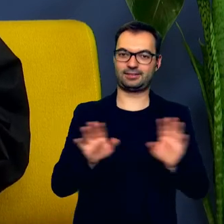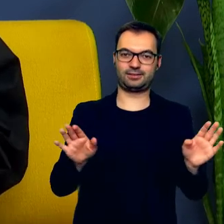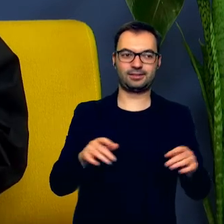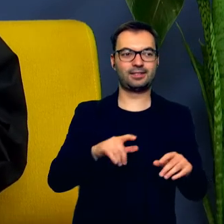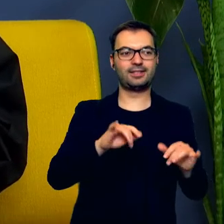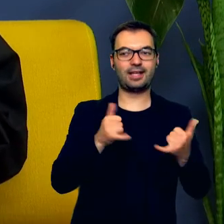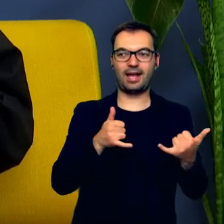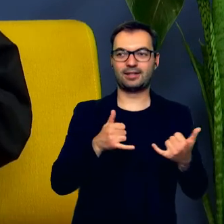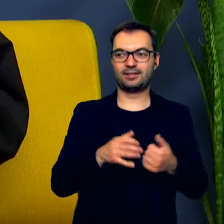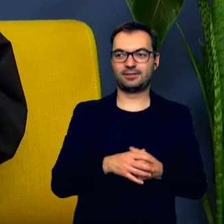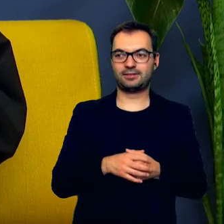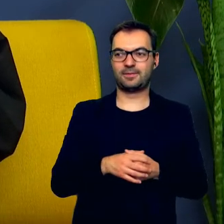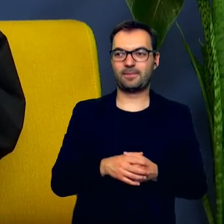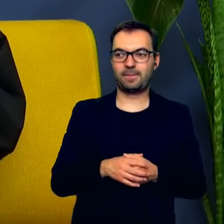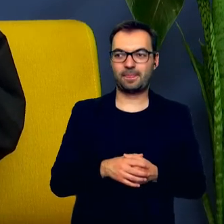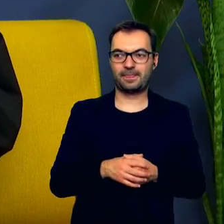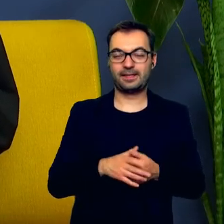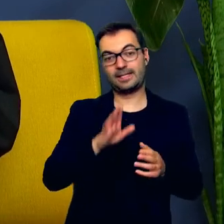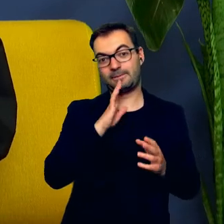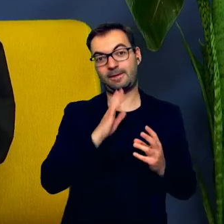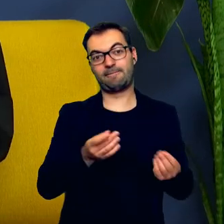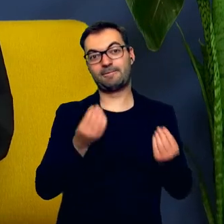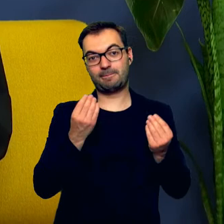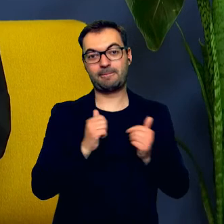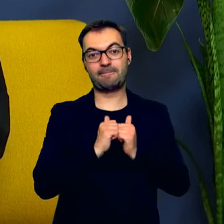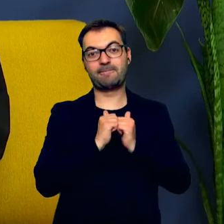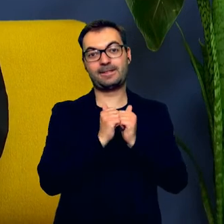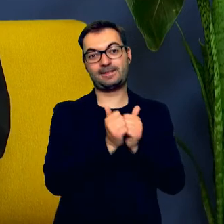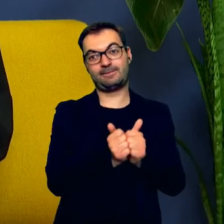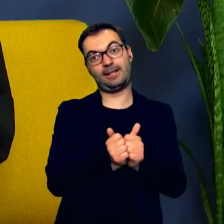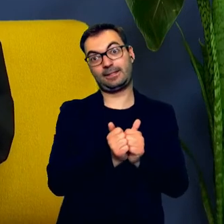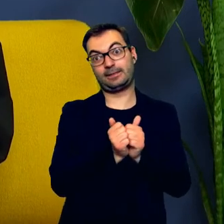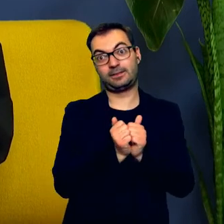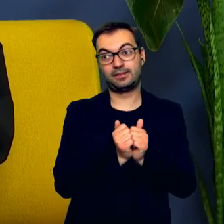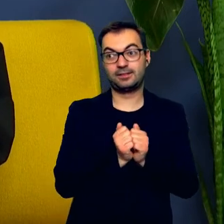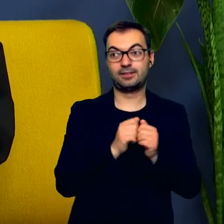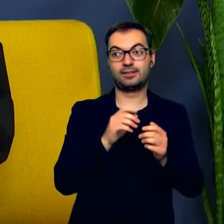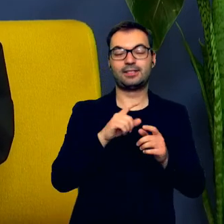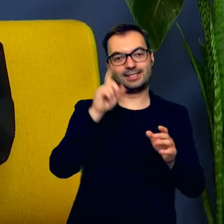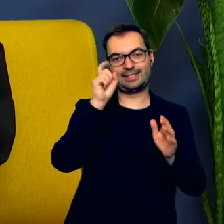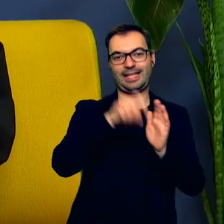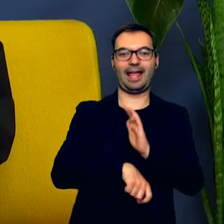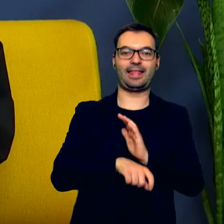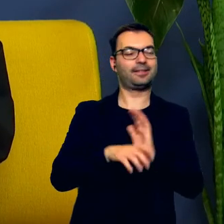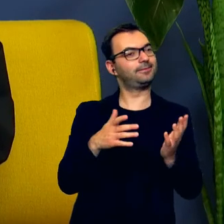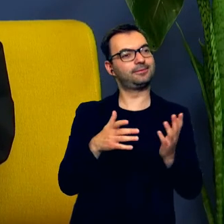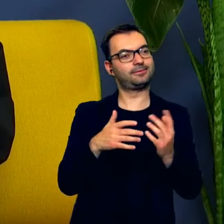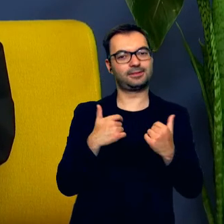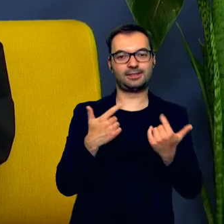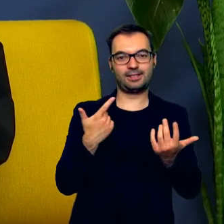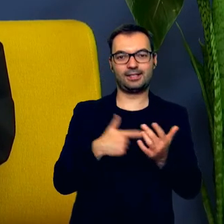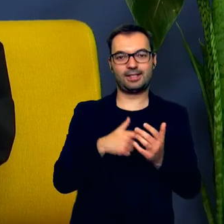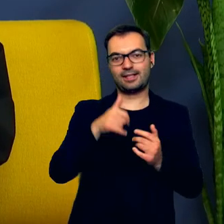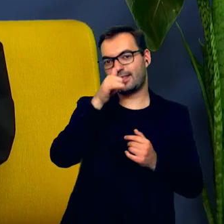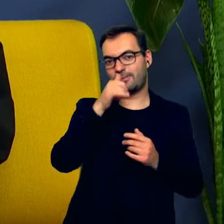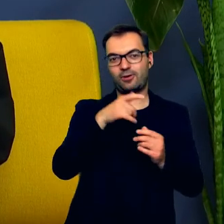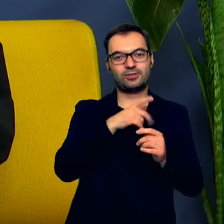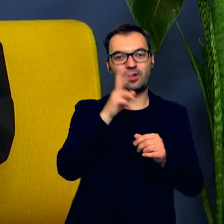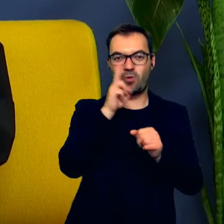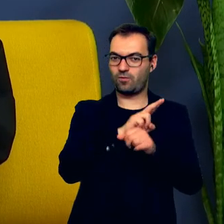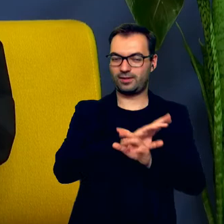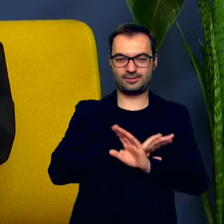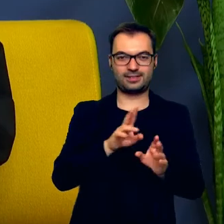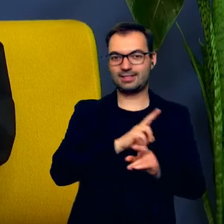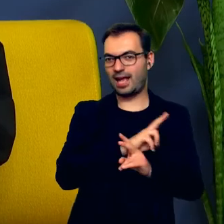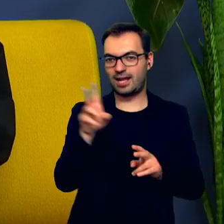Panie Marku, jakim wspaniałym chyba wyzwaniem, a może nie, literackim jest zdrada? I to, że właśnie nie można ufać nikomu,